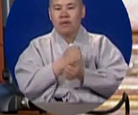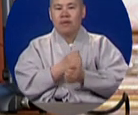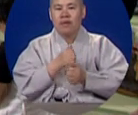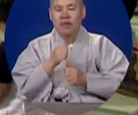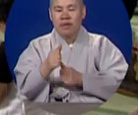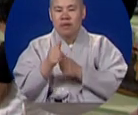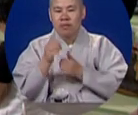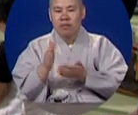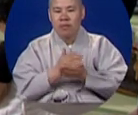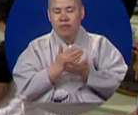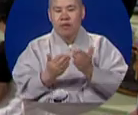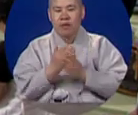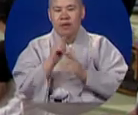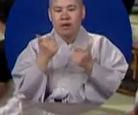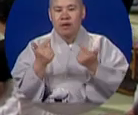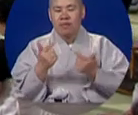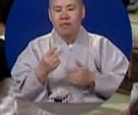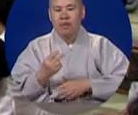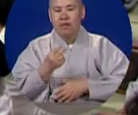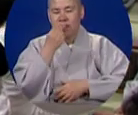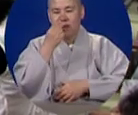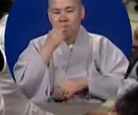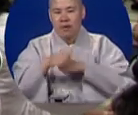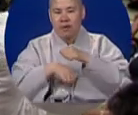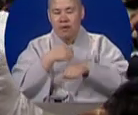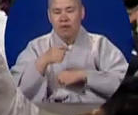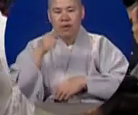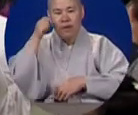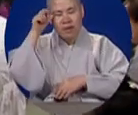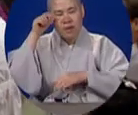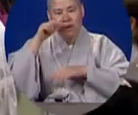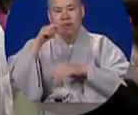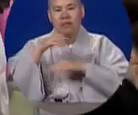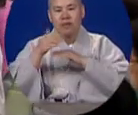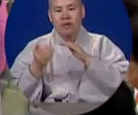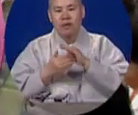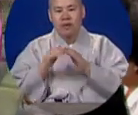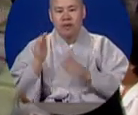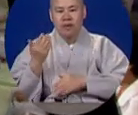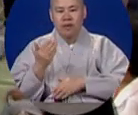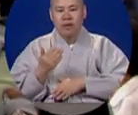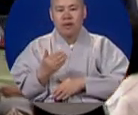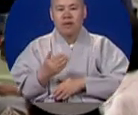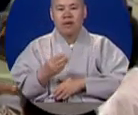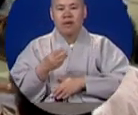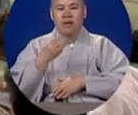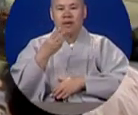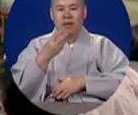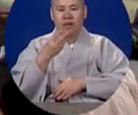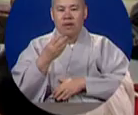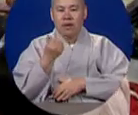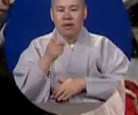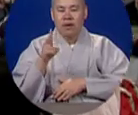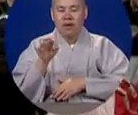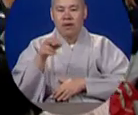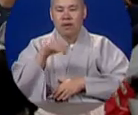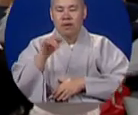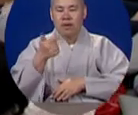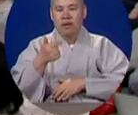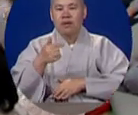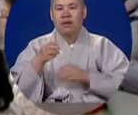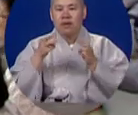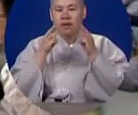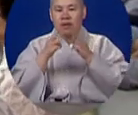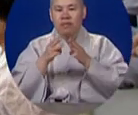냄새에서 자제를 얻고 냄새에서 해탈을 얻는다 향진산매가 구족하다 혀로